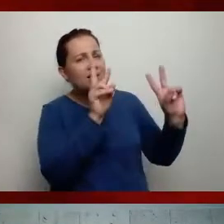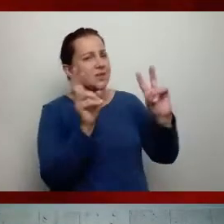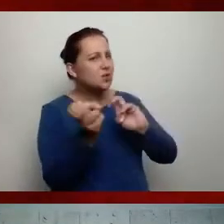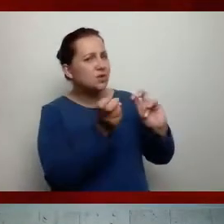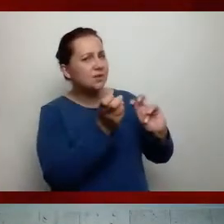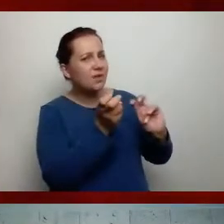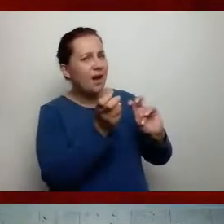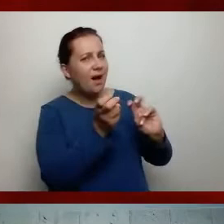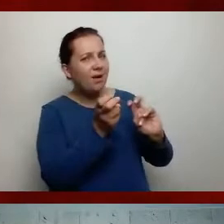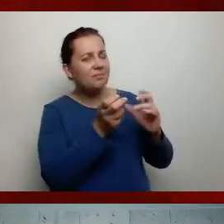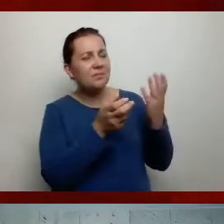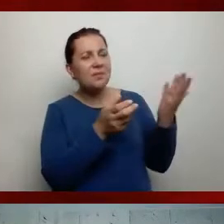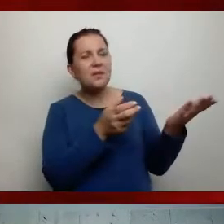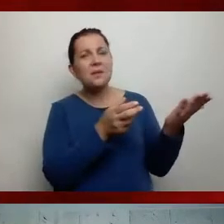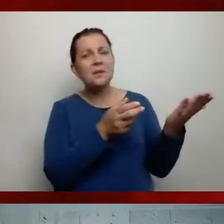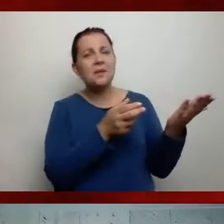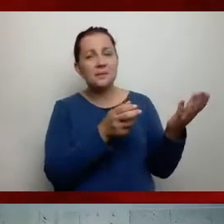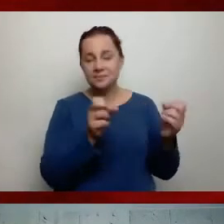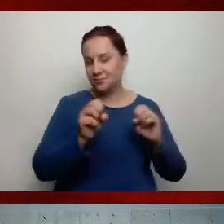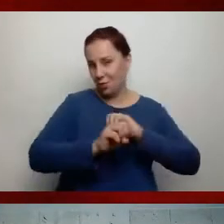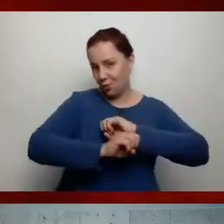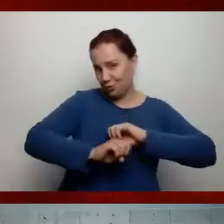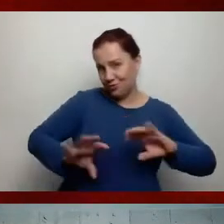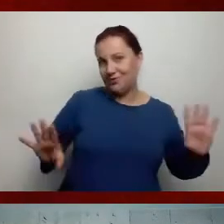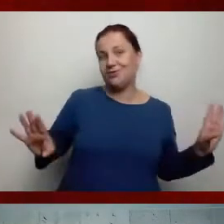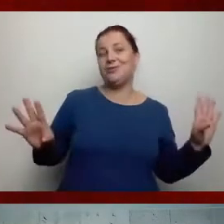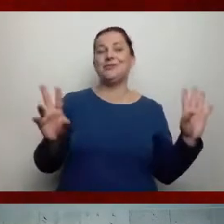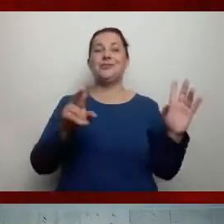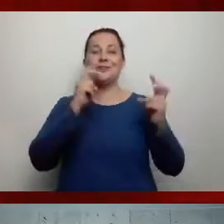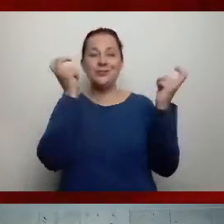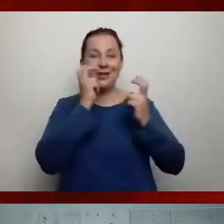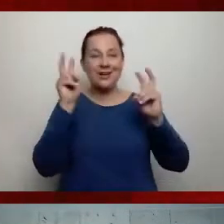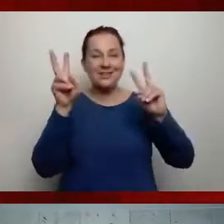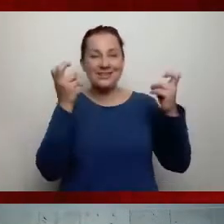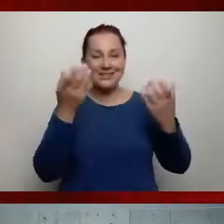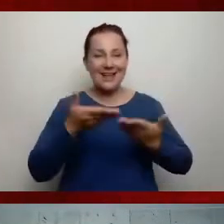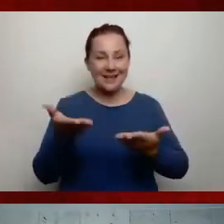cytatów Gintrowskiego? Oczywiście, ciekawostka cytatów przed nami.